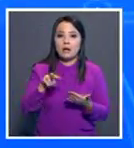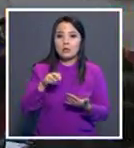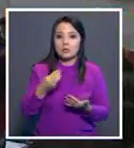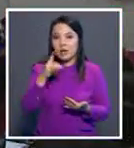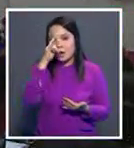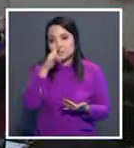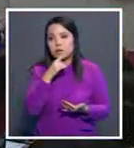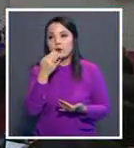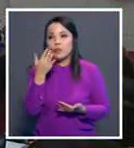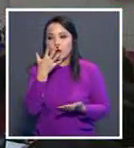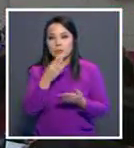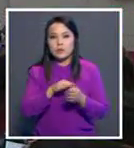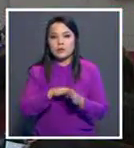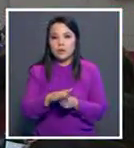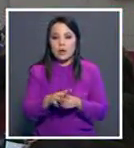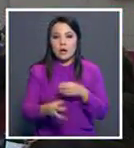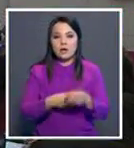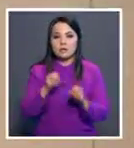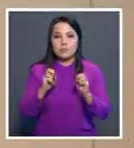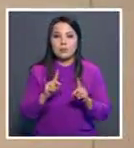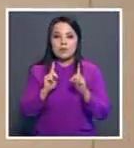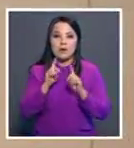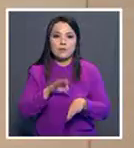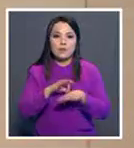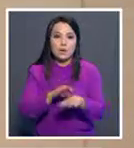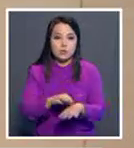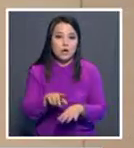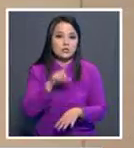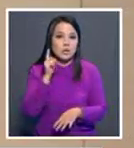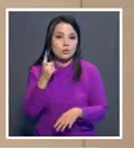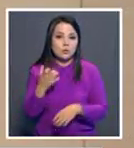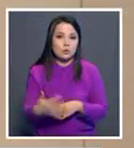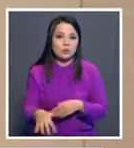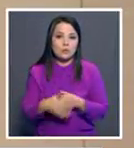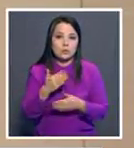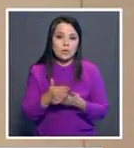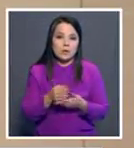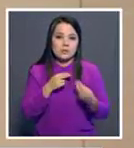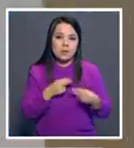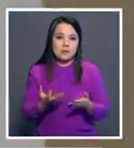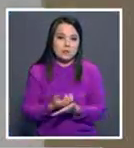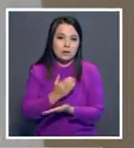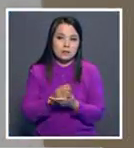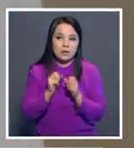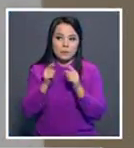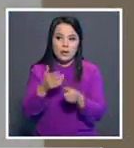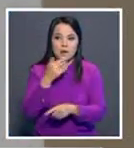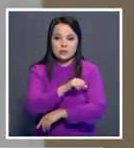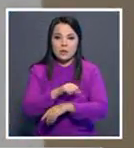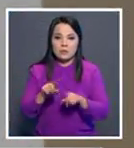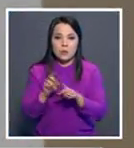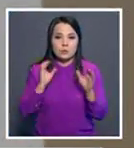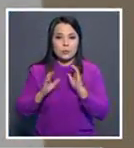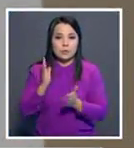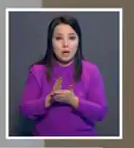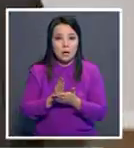ұлттық тұтастық идеясы атты халықаралық конференция қарсаңында жастардың атынан 150-ге тарта еңбек келіп түскен. Мұның қатарында шетелдік студенттер